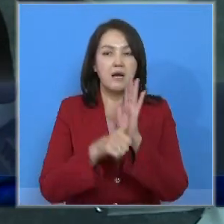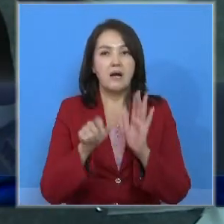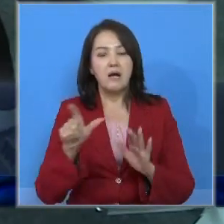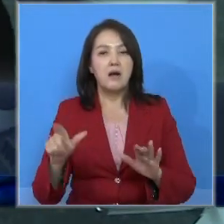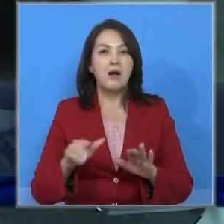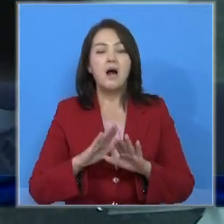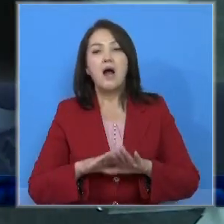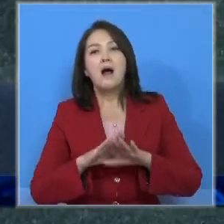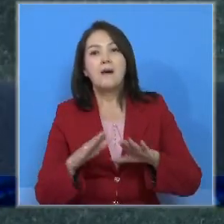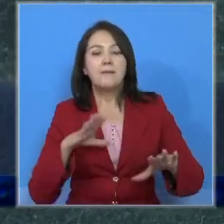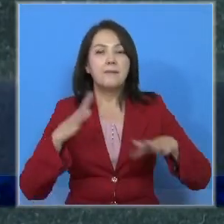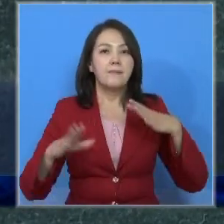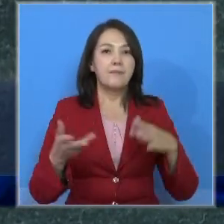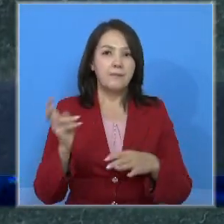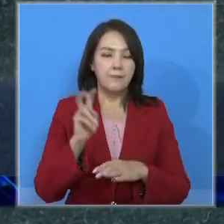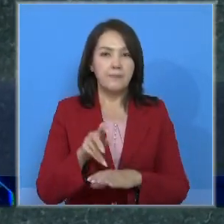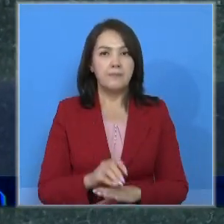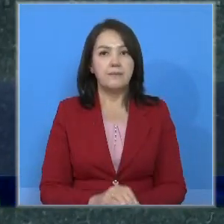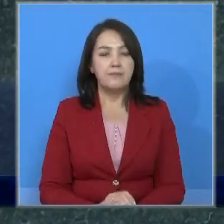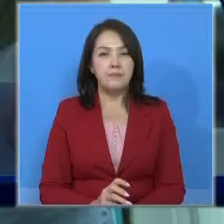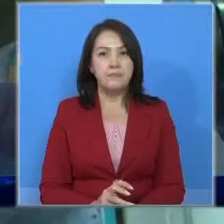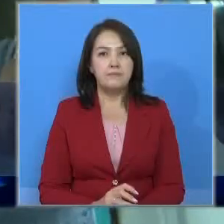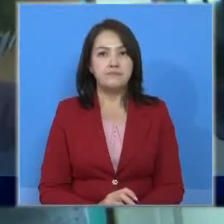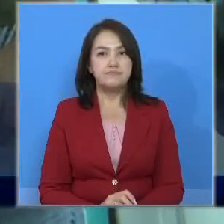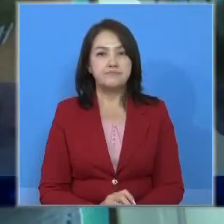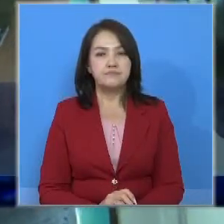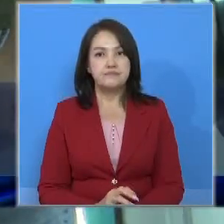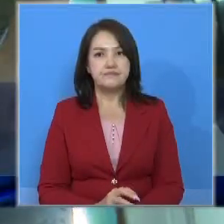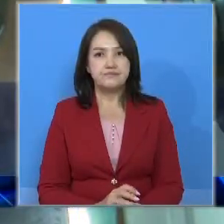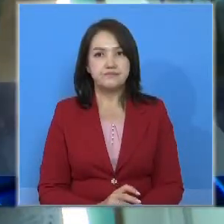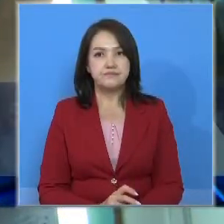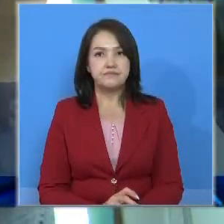адам емдік жаттығуға келіп жүр. Жансая Әбдікәрім, Руслан Елтаев, Ақтөбе телеарнасы.